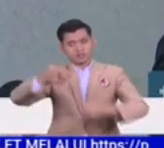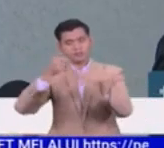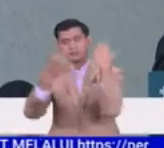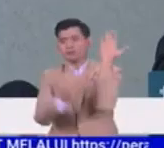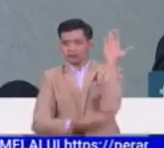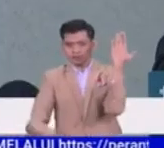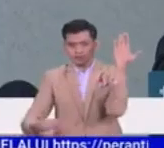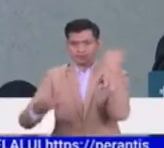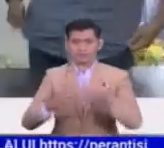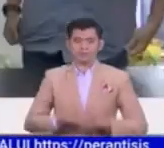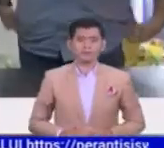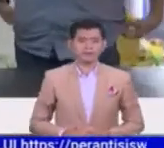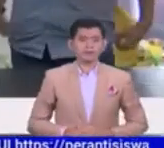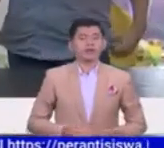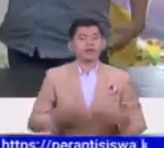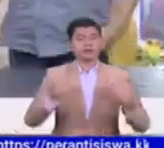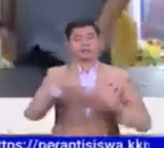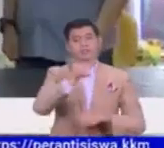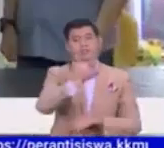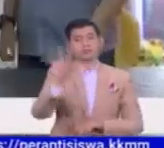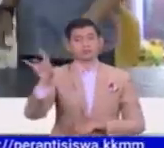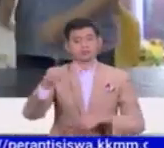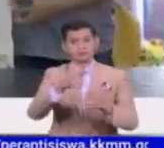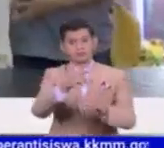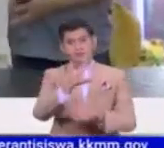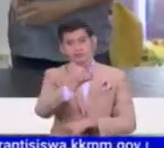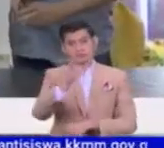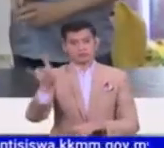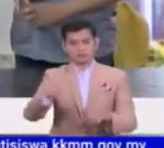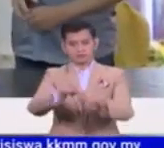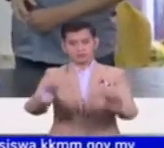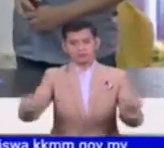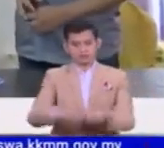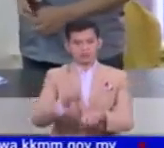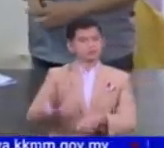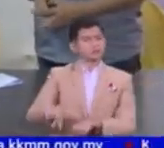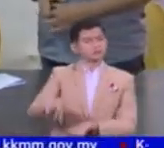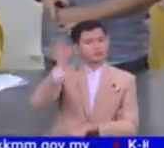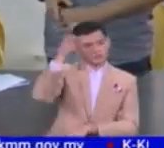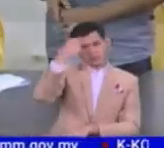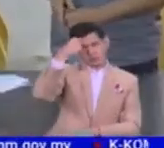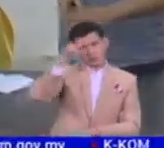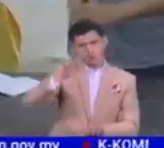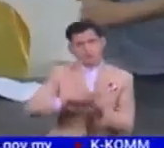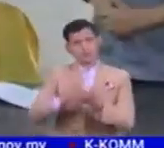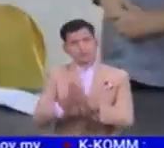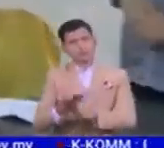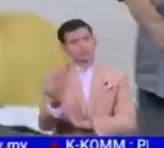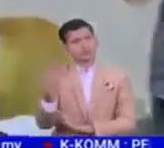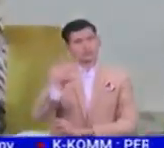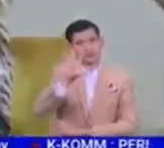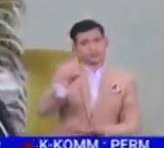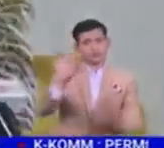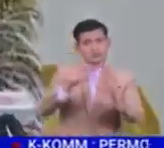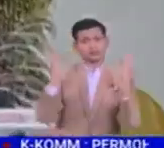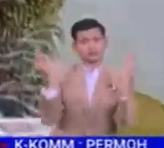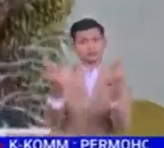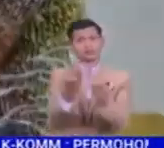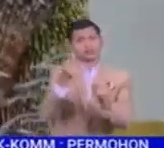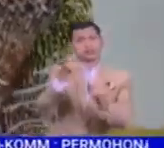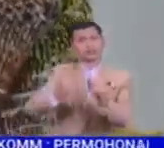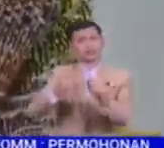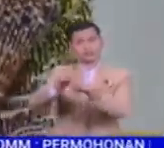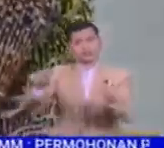1 BMTKM, sebanyak 80 lokaliti di seluruh negara telah dikenal pasti dengan kira-kira 50 keluarga dalam